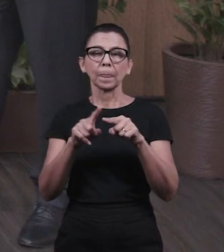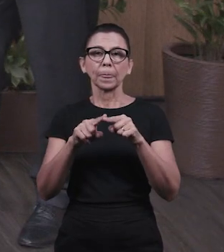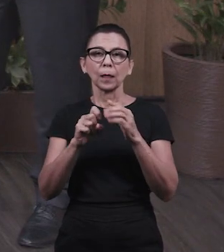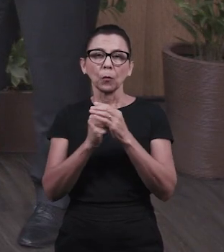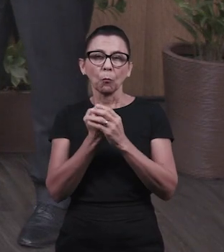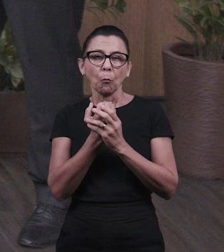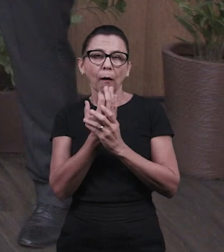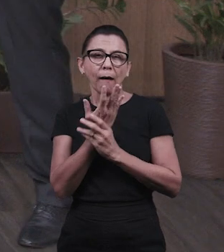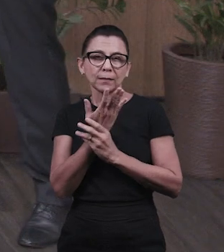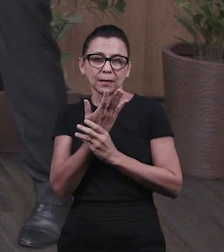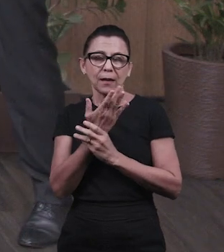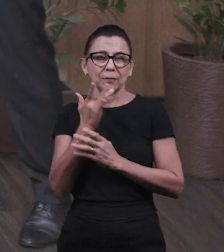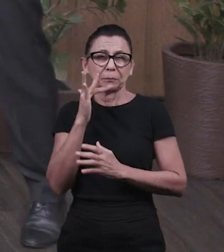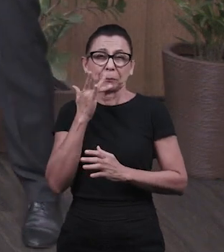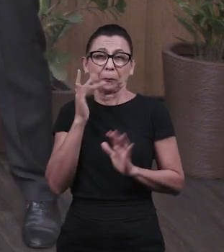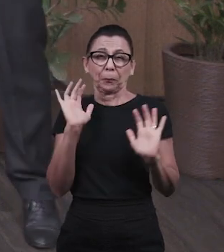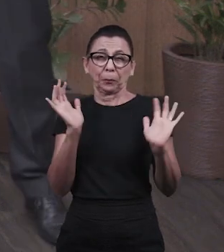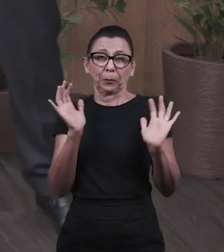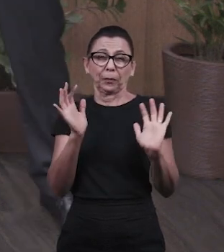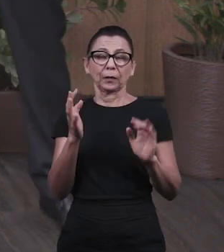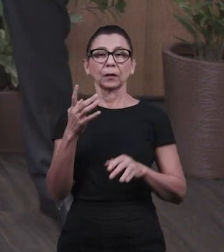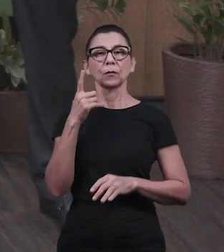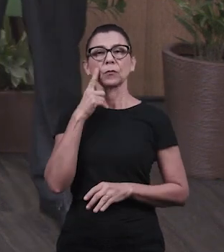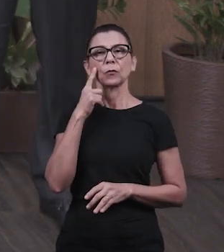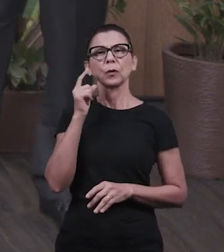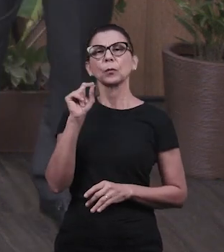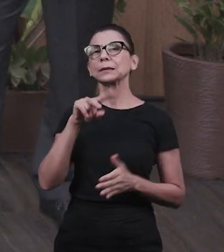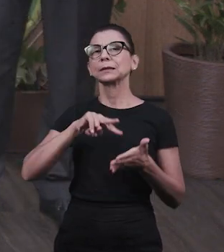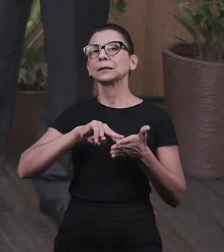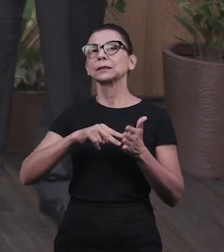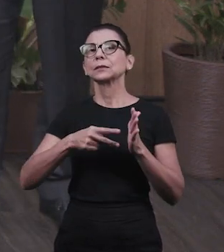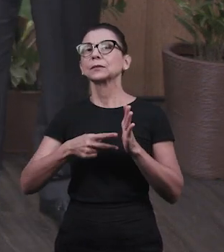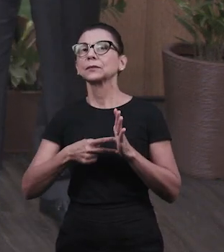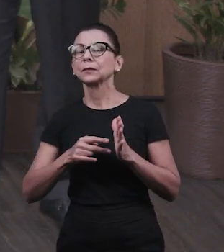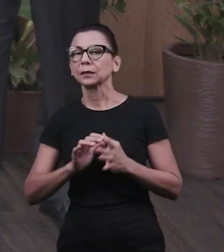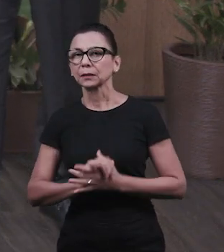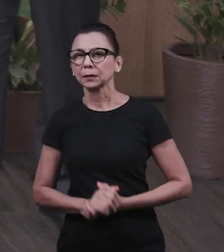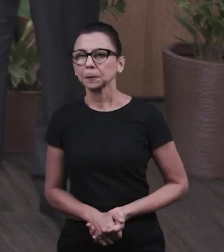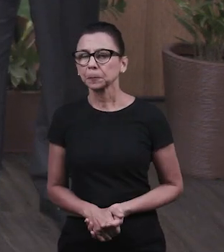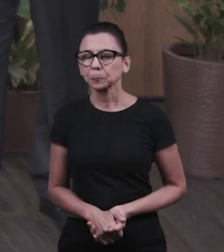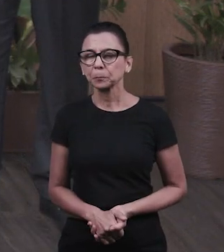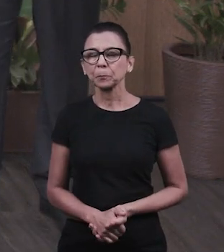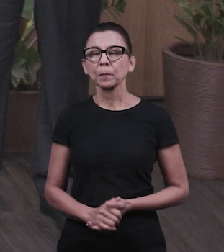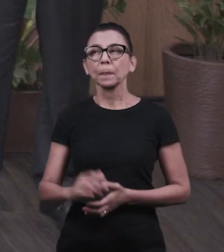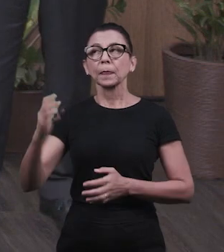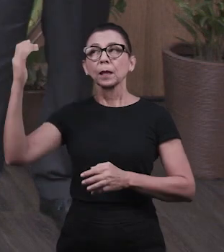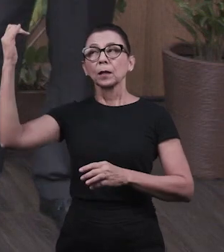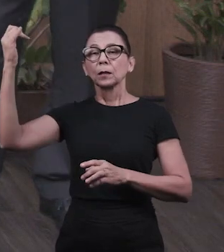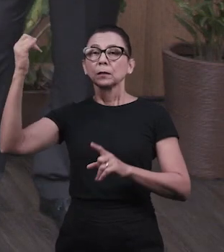агнец запеченный, они приправлялись горькими травами. И пророчески